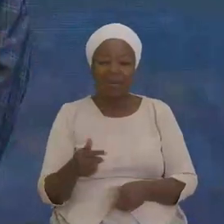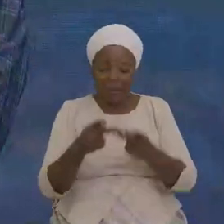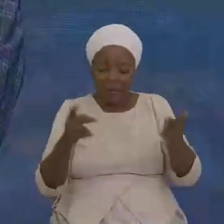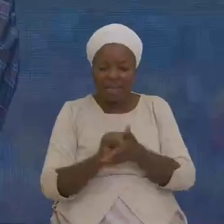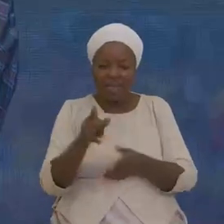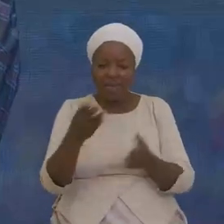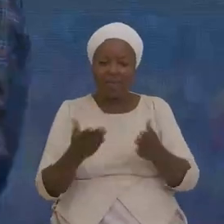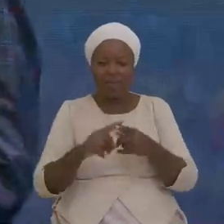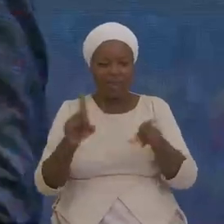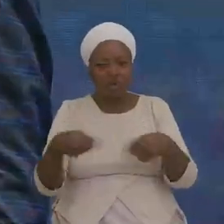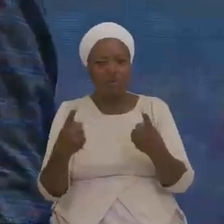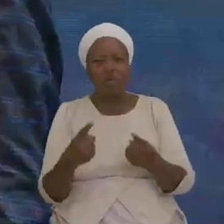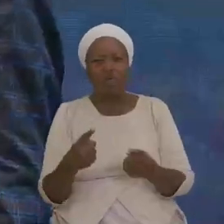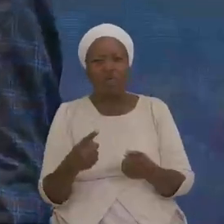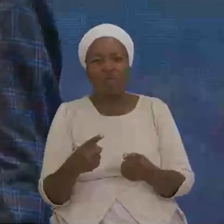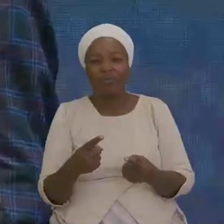toute destination que vous voulez,